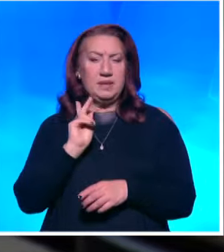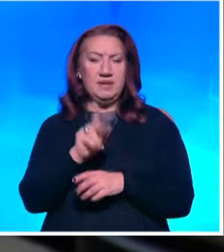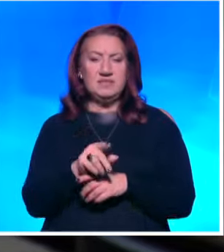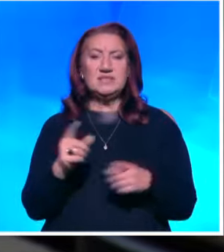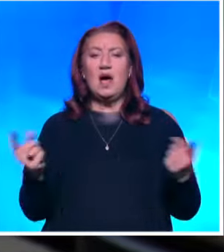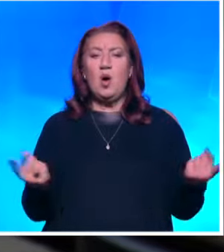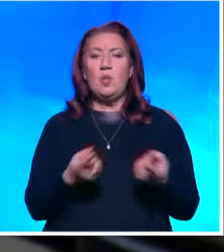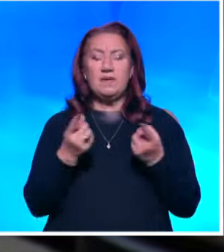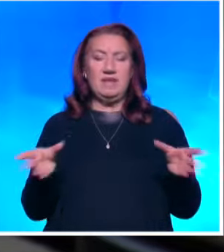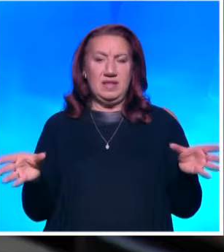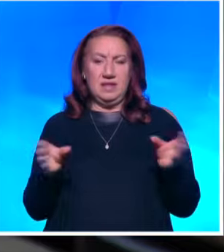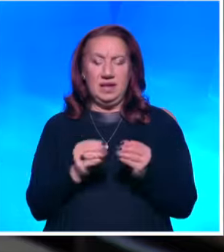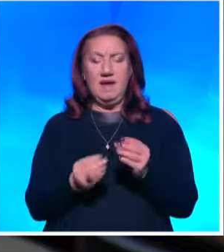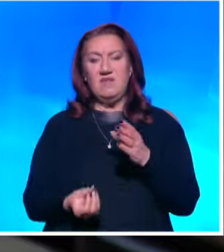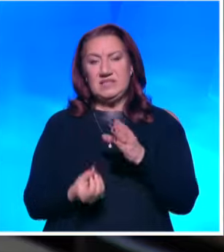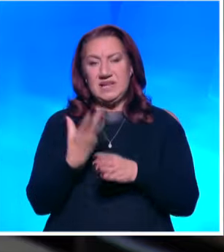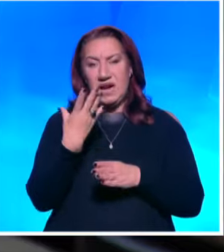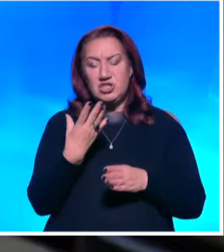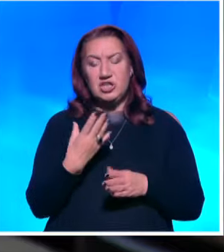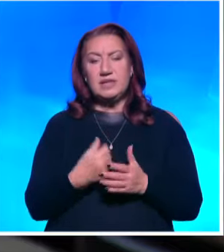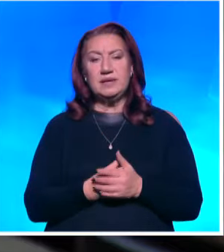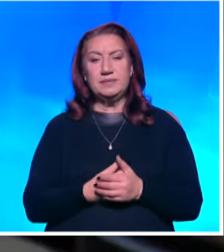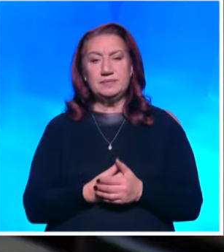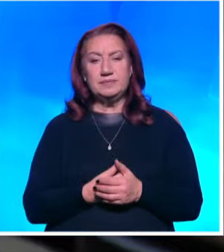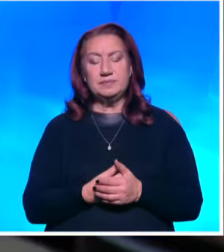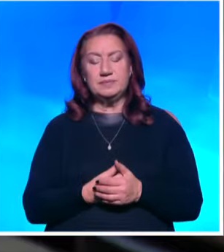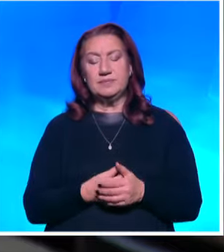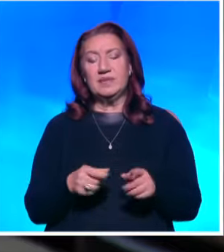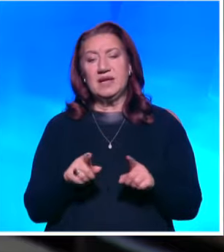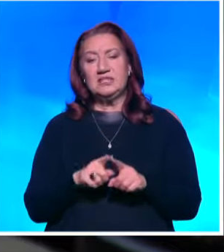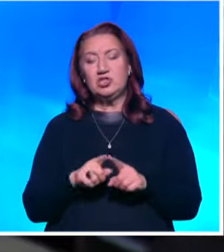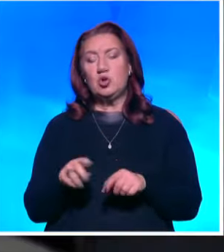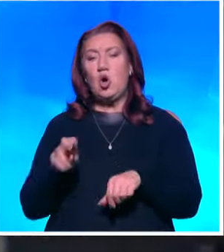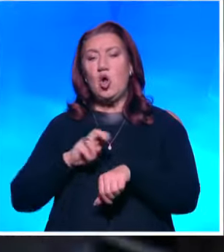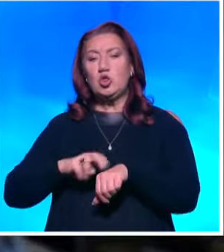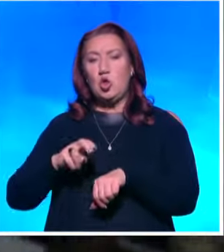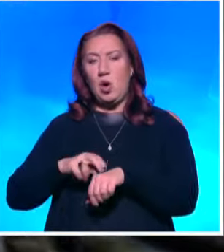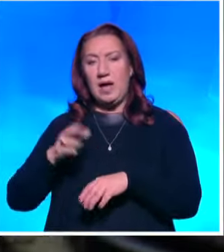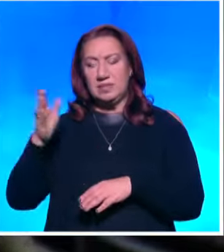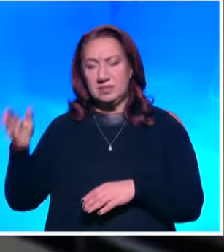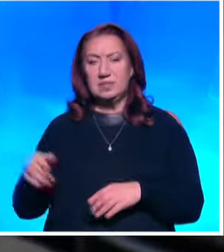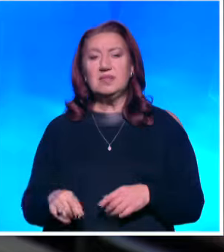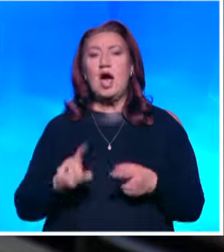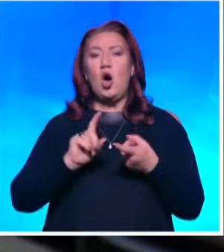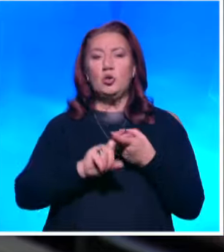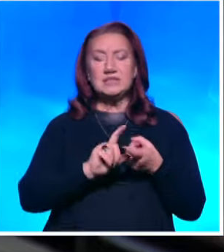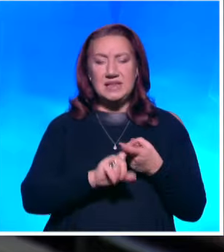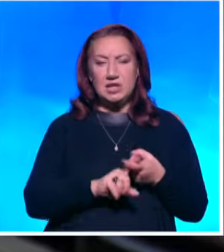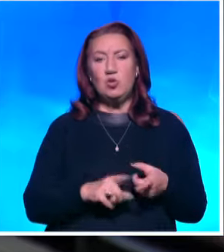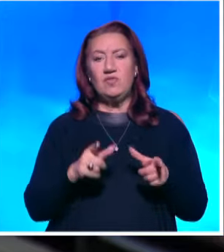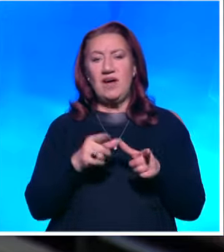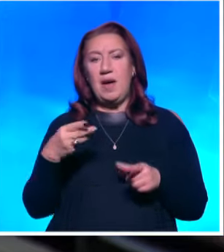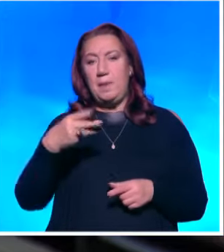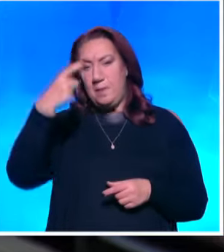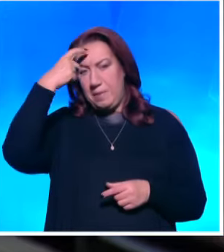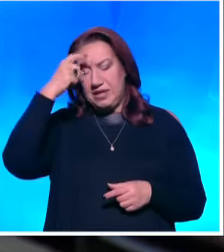с възраждане и с доган костадинов меч и пеевски продължаваме промяната